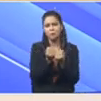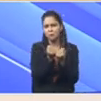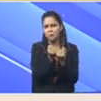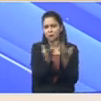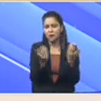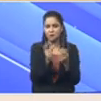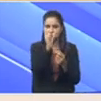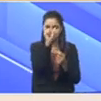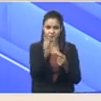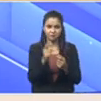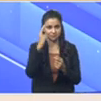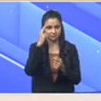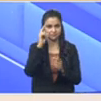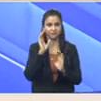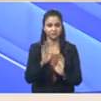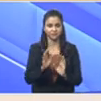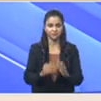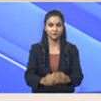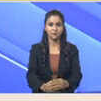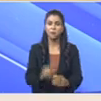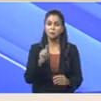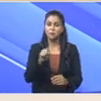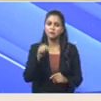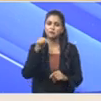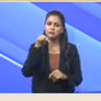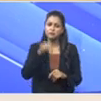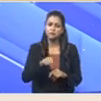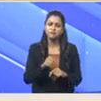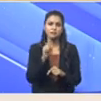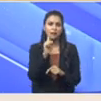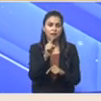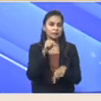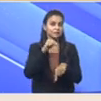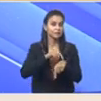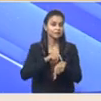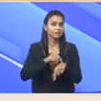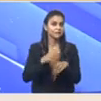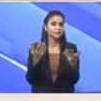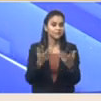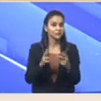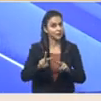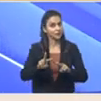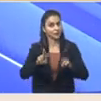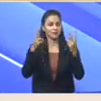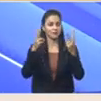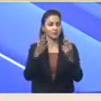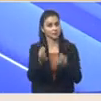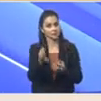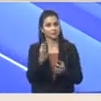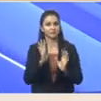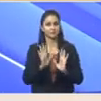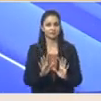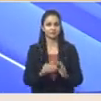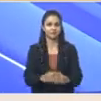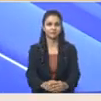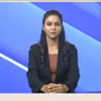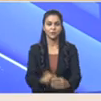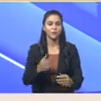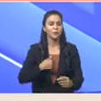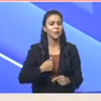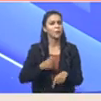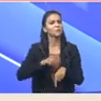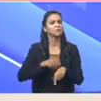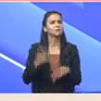वाक्य याद आते हैं। लेकिन इसमें भी एक पल ऐसा है जो बहुत खास है। वो पल